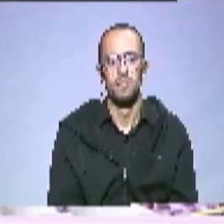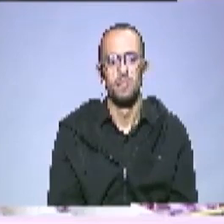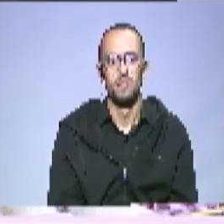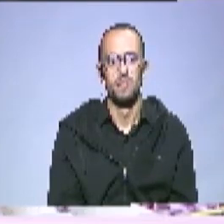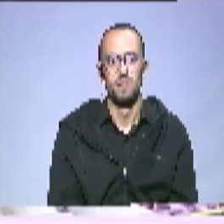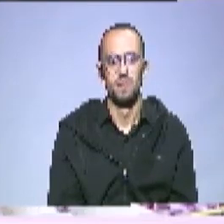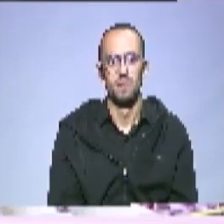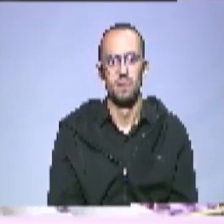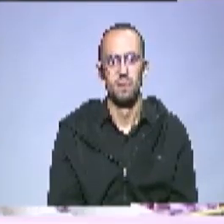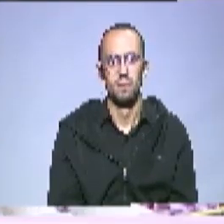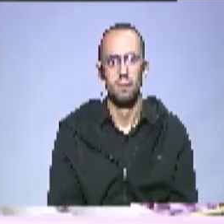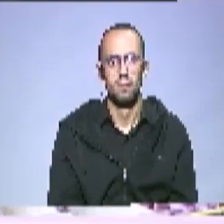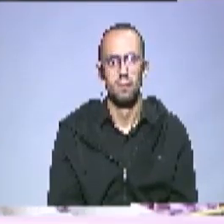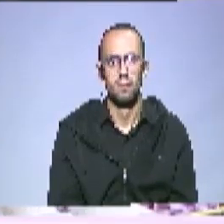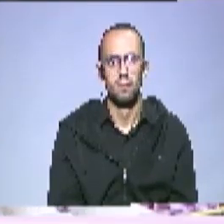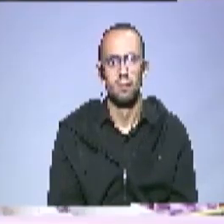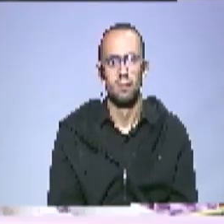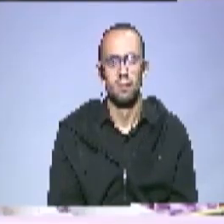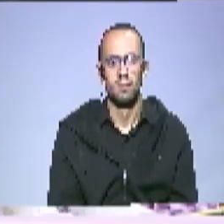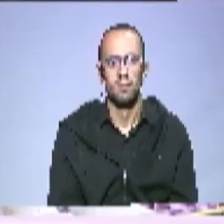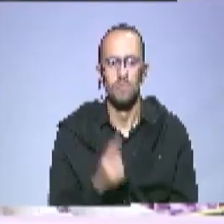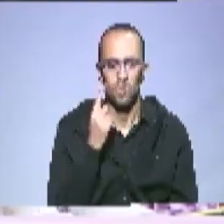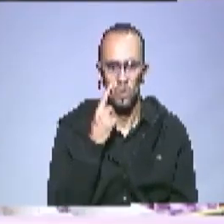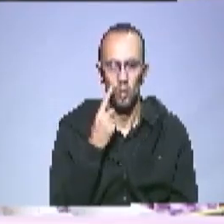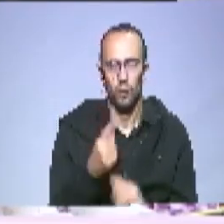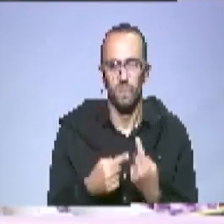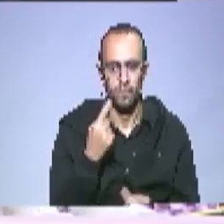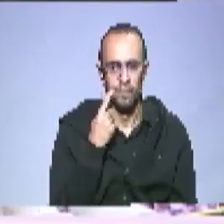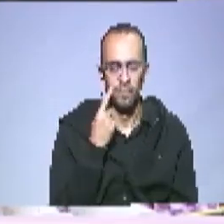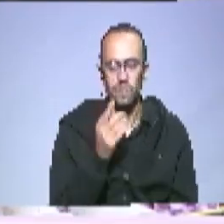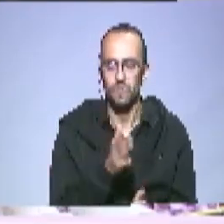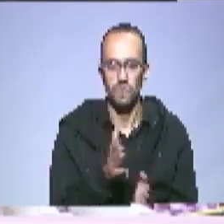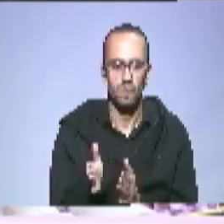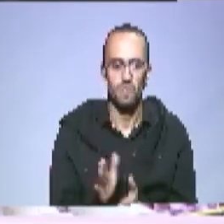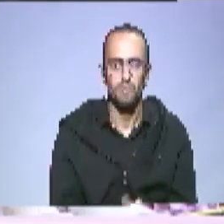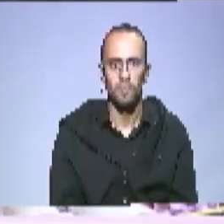ونبتدي برضو ناخدها معانا كده نلفها ونشوفها توصل معانا.